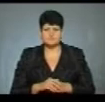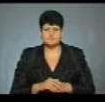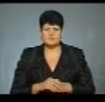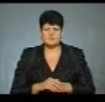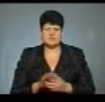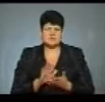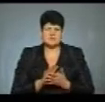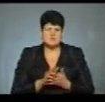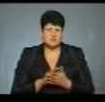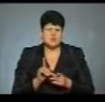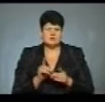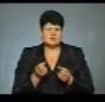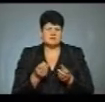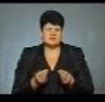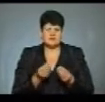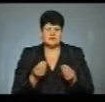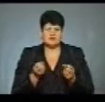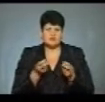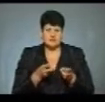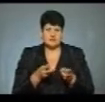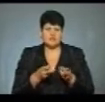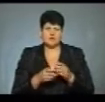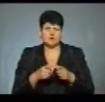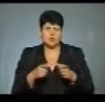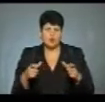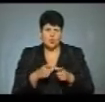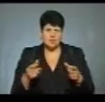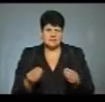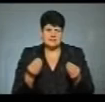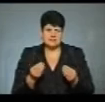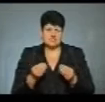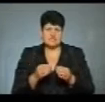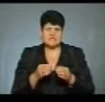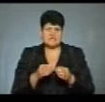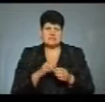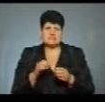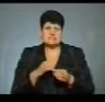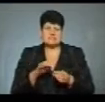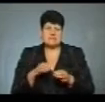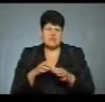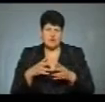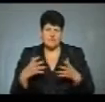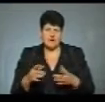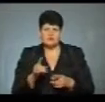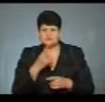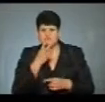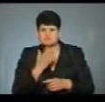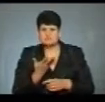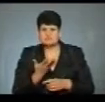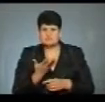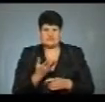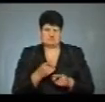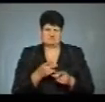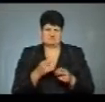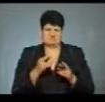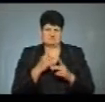сміття якісь свіже викинути, дошки свіже викинуті, целофан і таке, що одяг виглядає